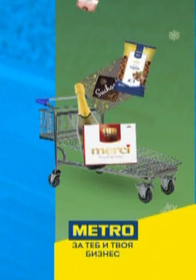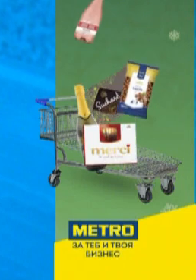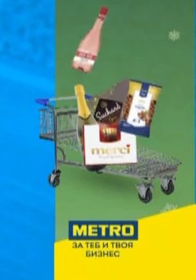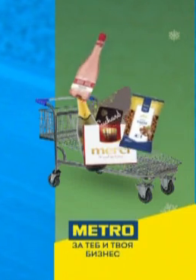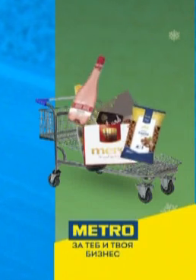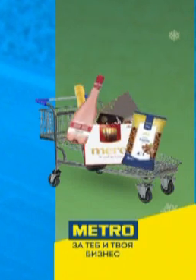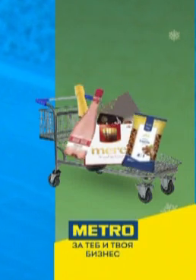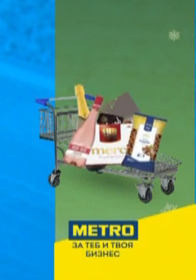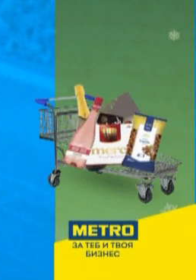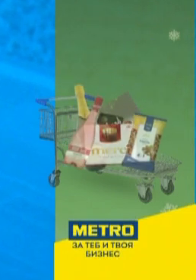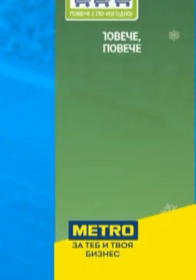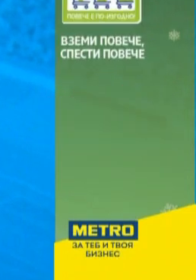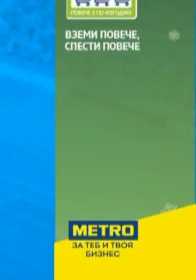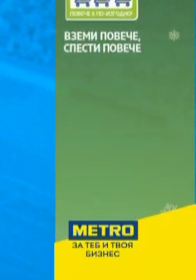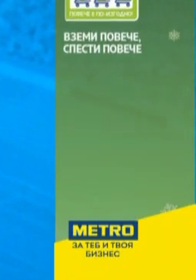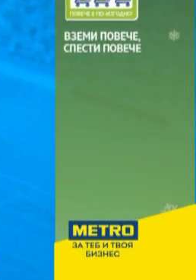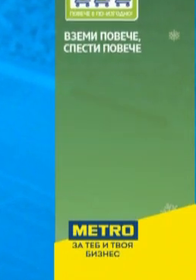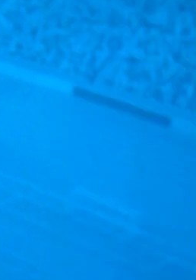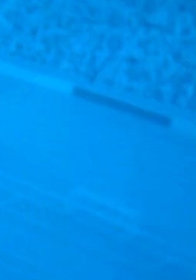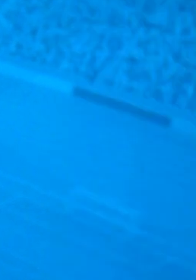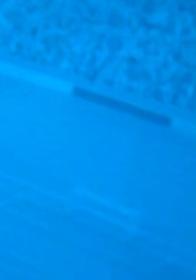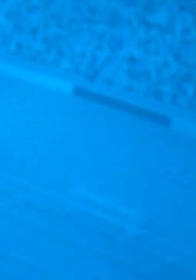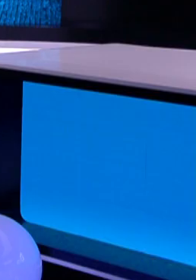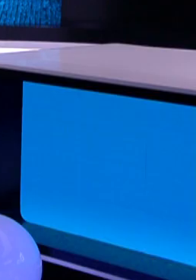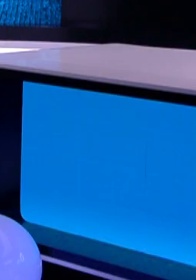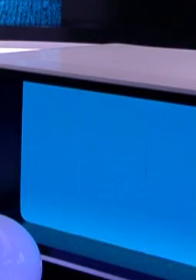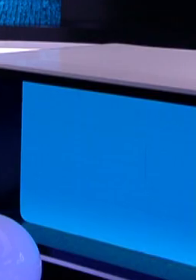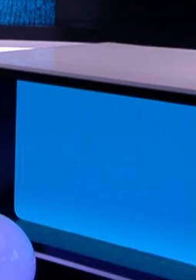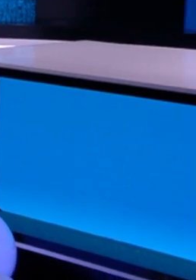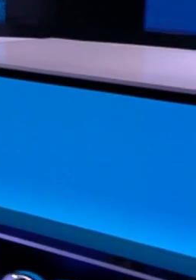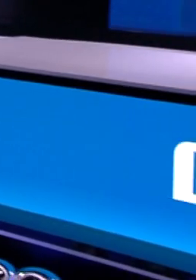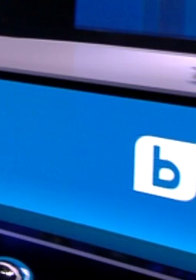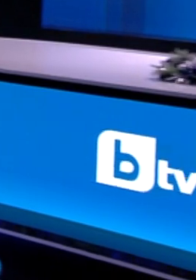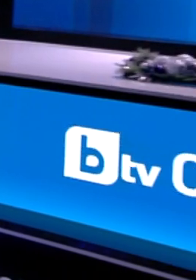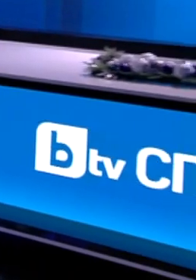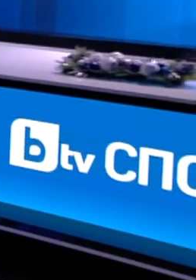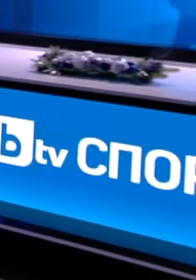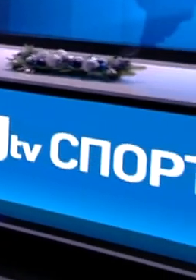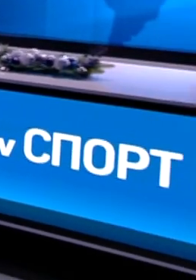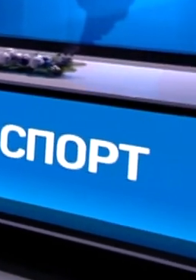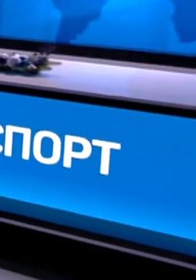BTV новините продължават с участието на Кобрати Тервел Пулеви. Приятна вечер от екипа ни.